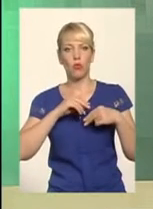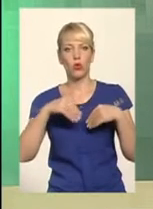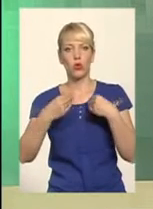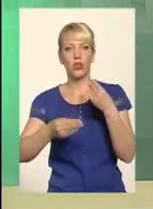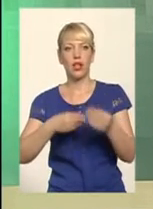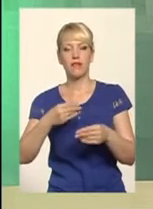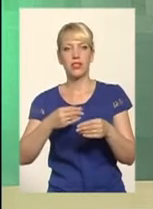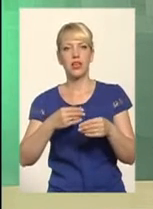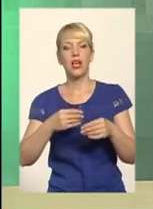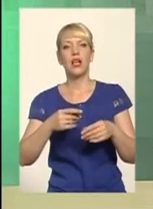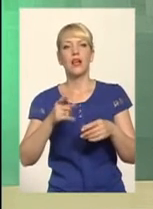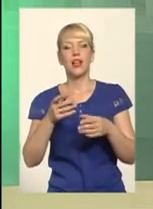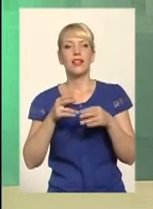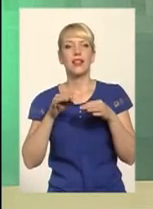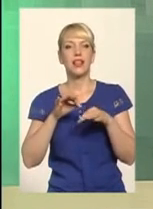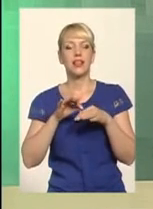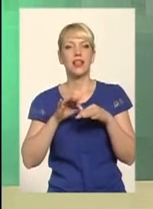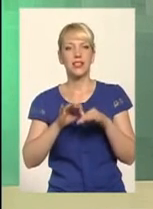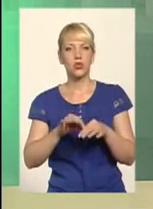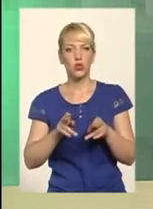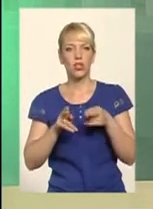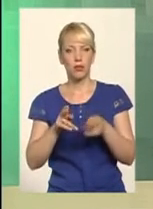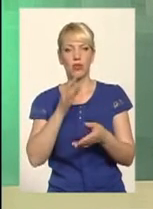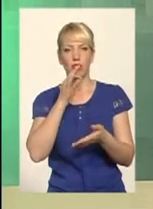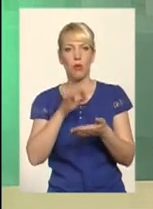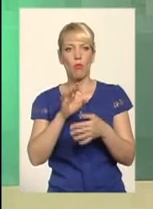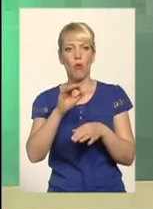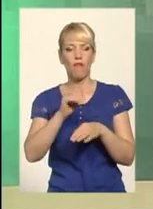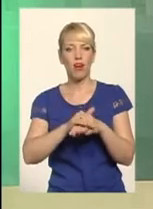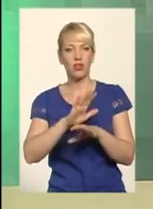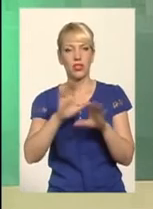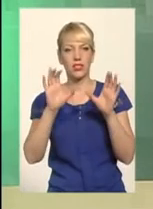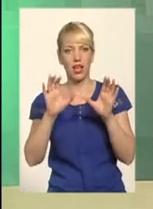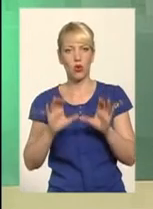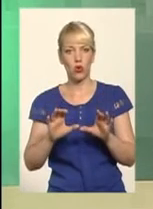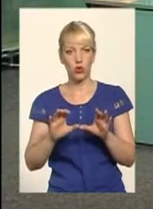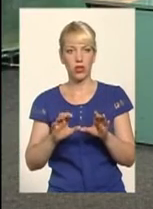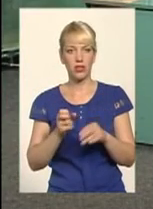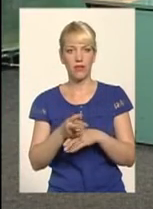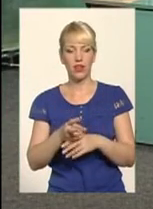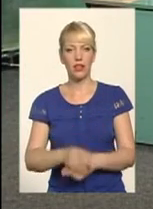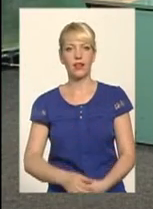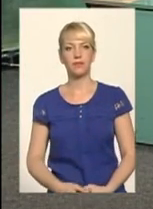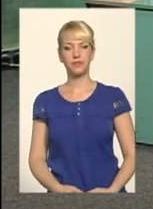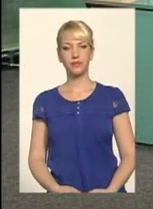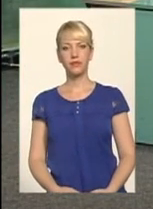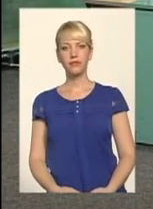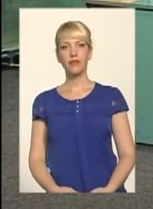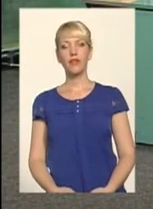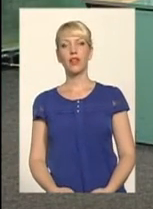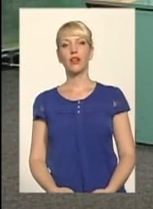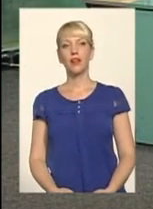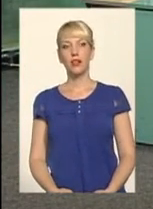керівники інколи навіть несуть кримінальну відповідальність за по факту незаконного звільнення. У нас є ще один телефонний дзвінок. Слухаємо вас. Ставте